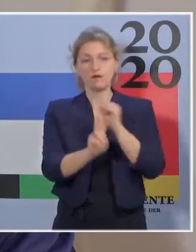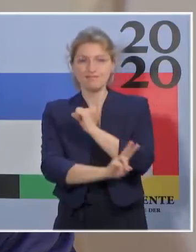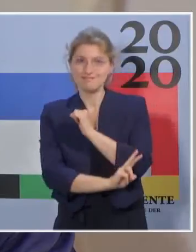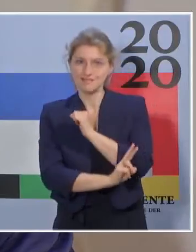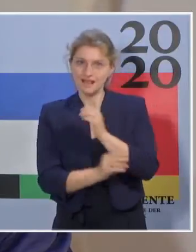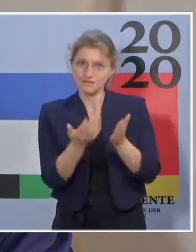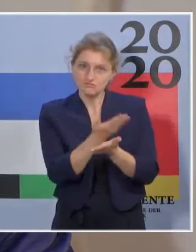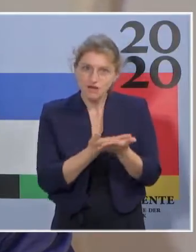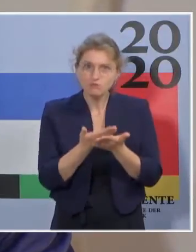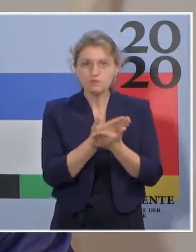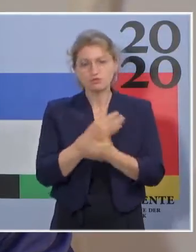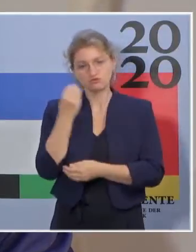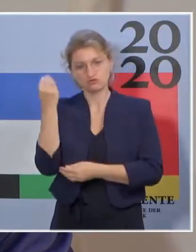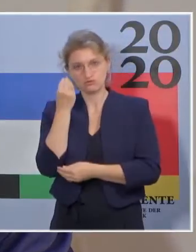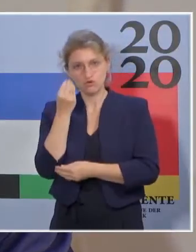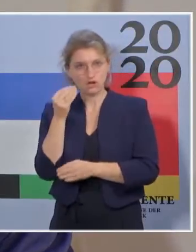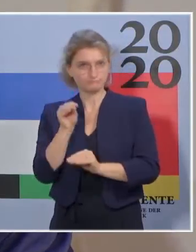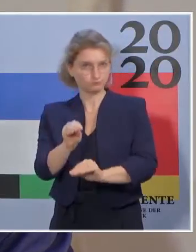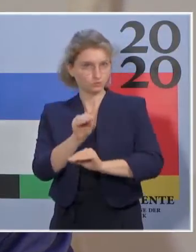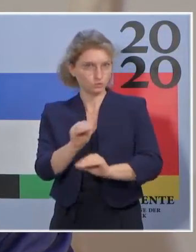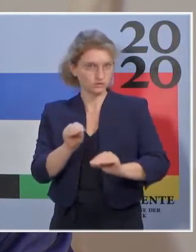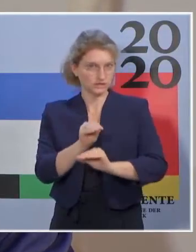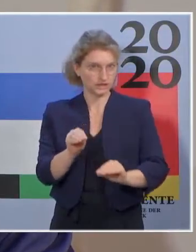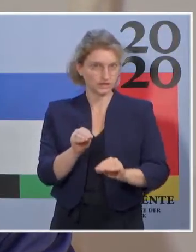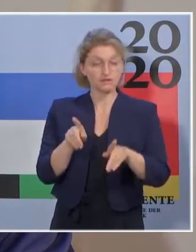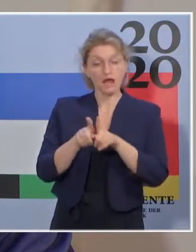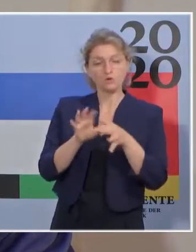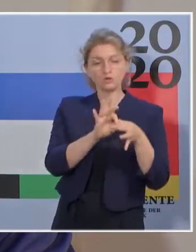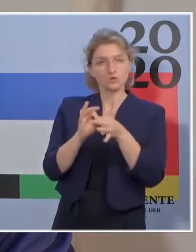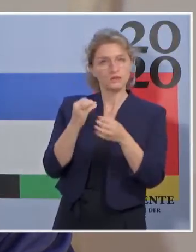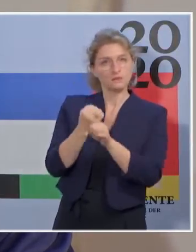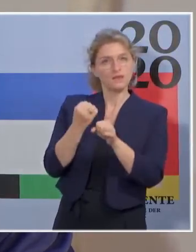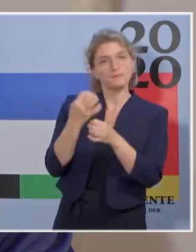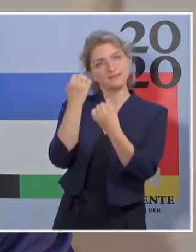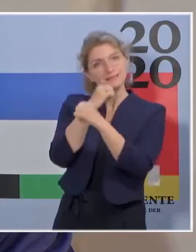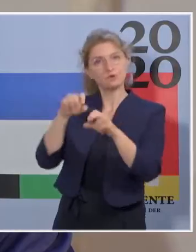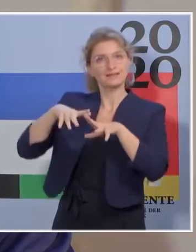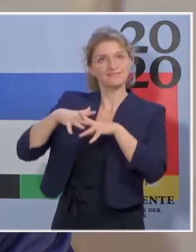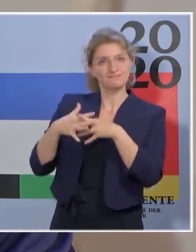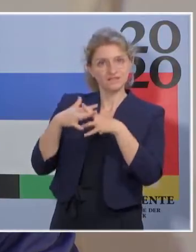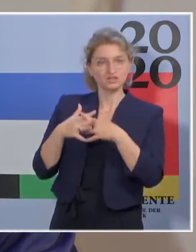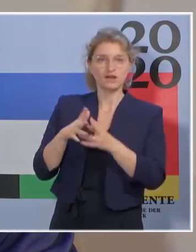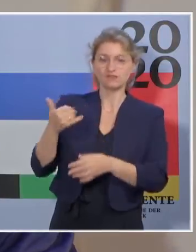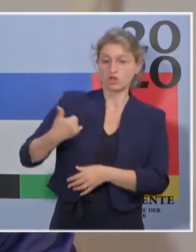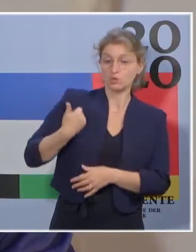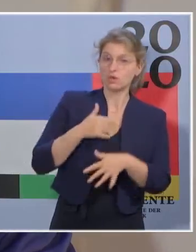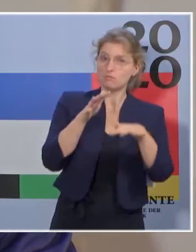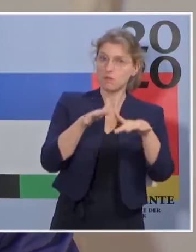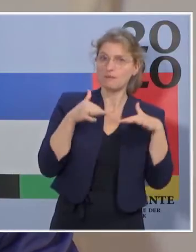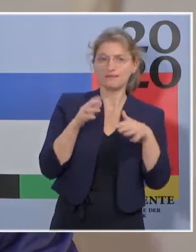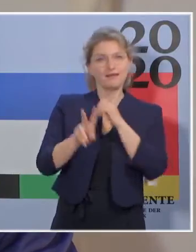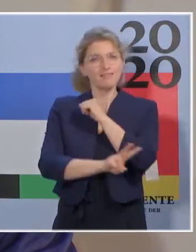Schüler-Lehrlingsausbildung in der Demokratievermittlung, insbesondere mit der Demokratiewerkstatt, mit Jugend-, mit Lehrlingsparlamenten tätig, bis